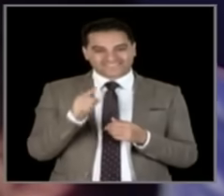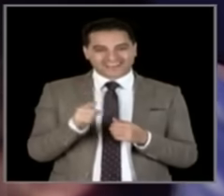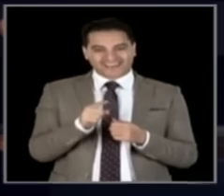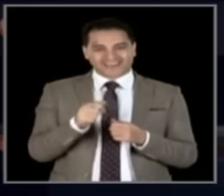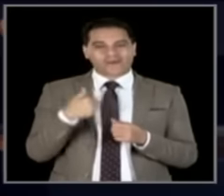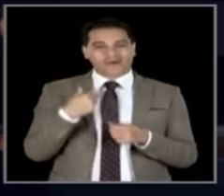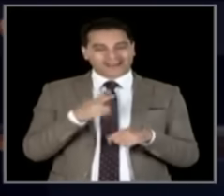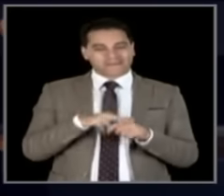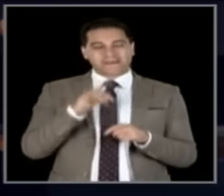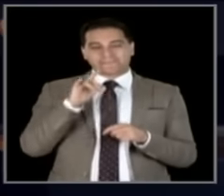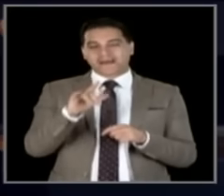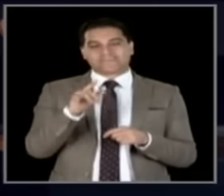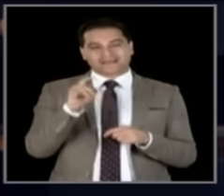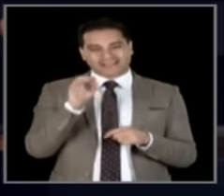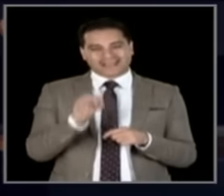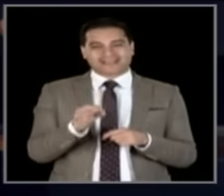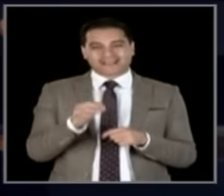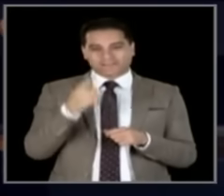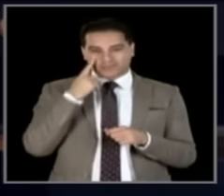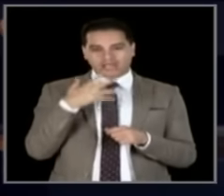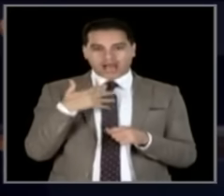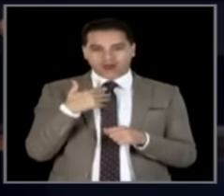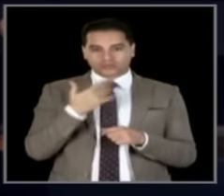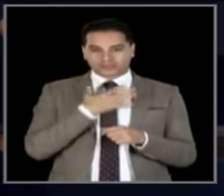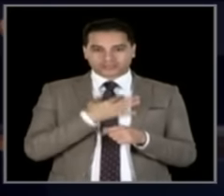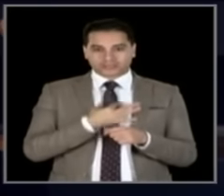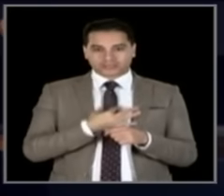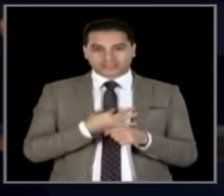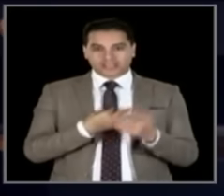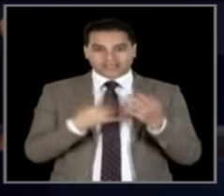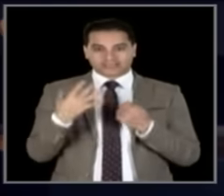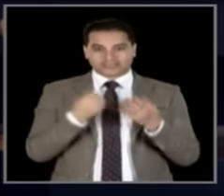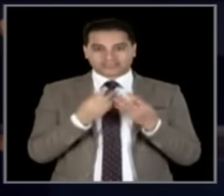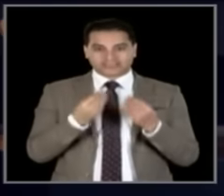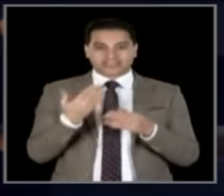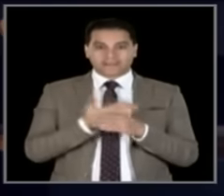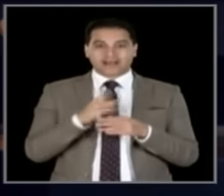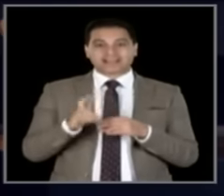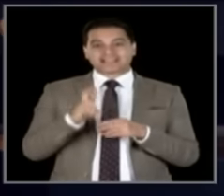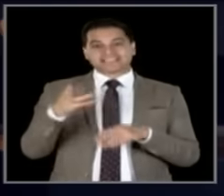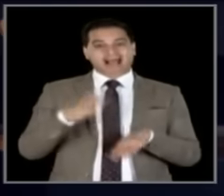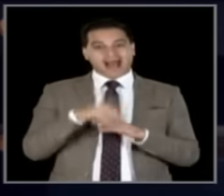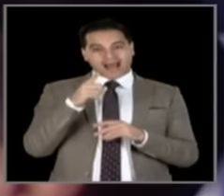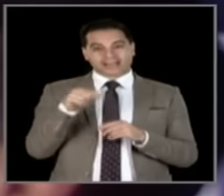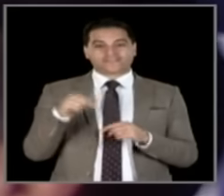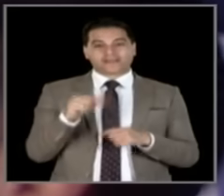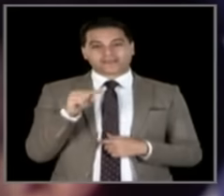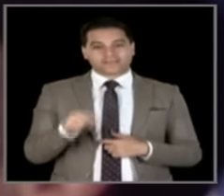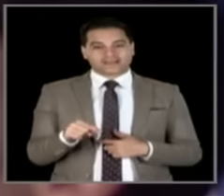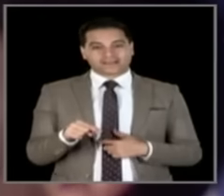جدا. وانا كمان بحبك جدا. بص يا صفاء، عايزك بقى تجيبي ميداليات كتير عشان نسأل عنك في البرنامج.